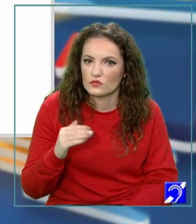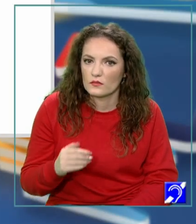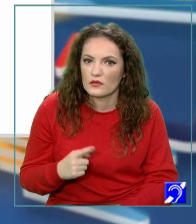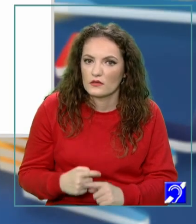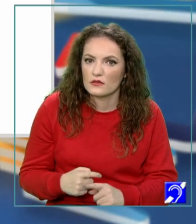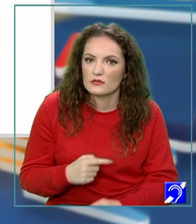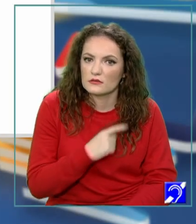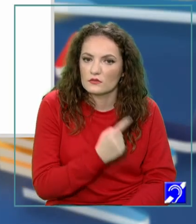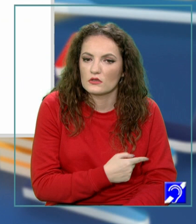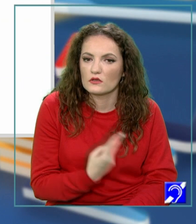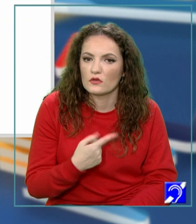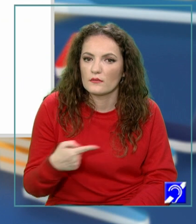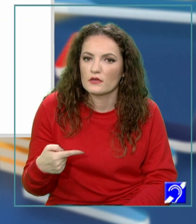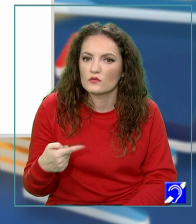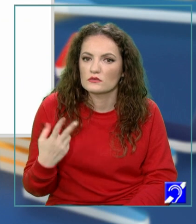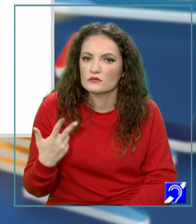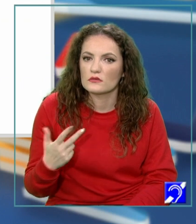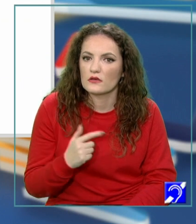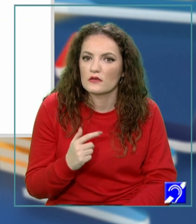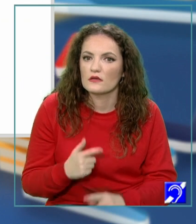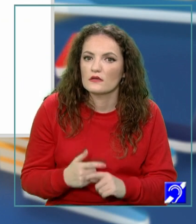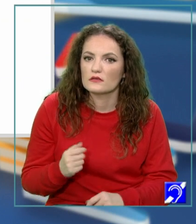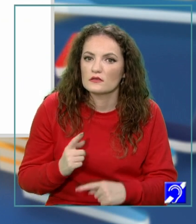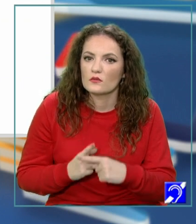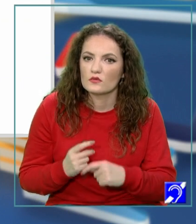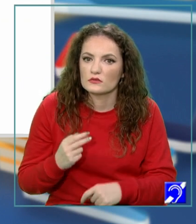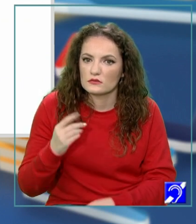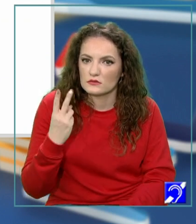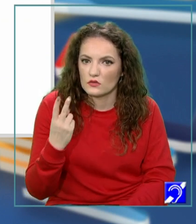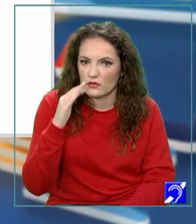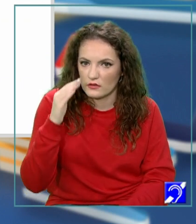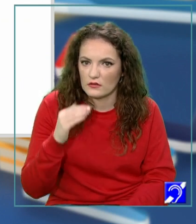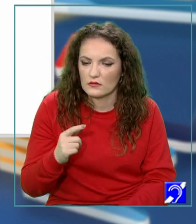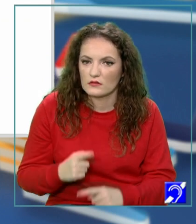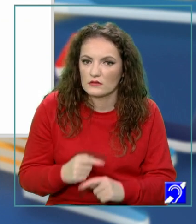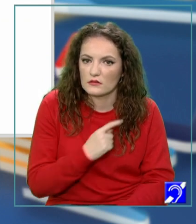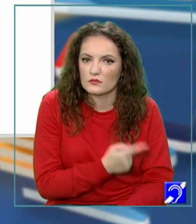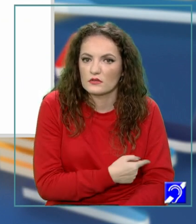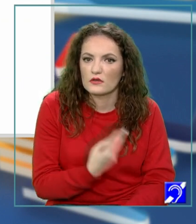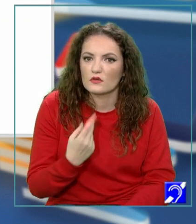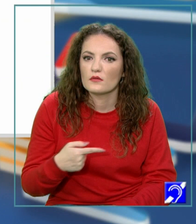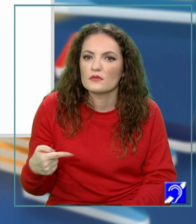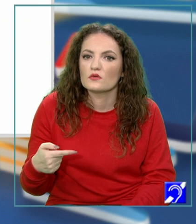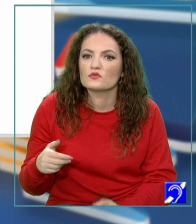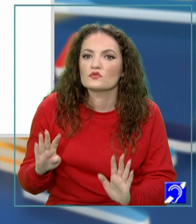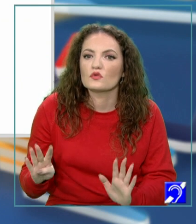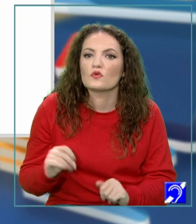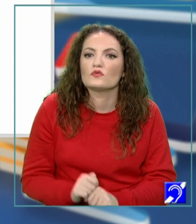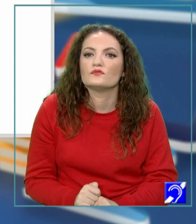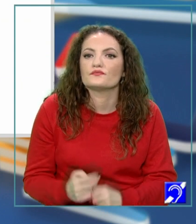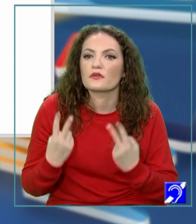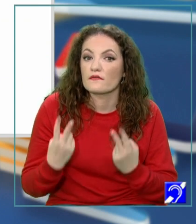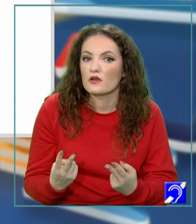minus 3x plus 2 supra x pătrat minus 9. Valorile lui x pentru care e de x este bine definită sunt. Și am